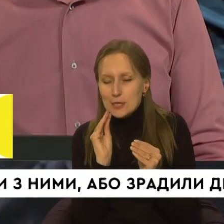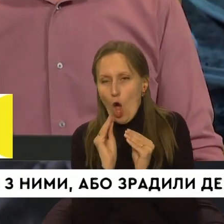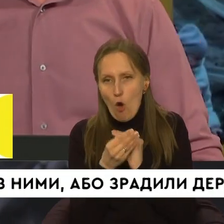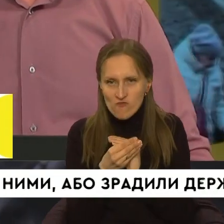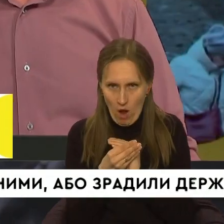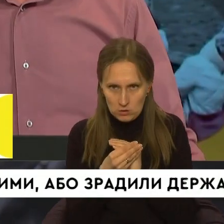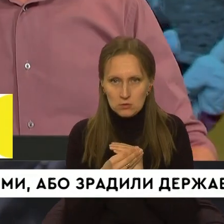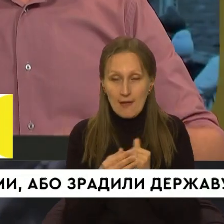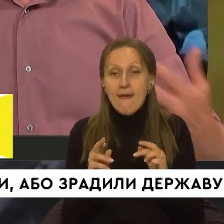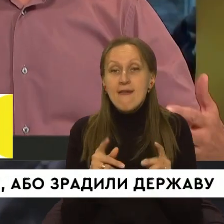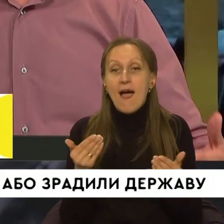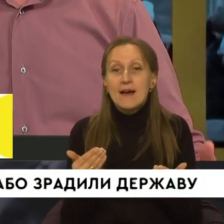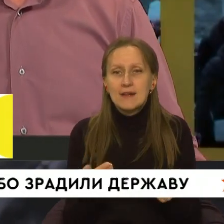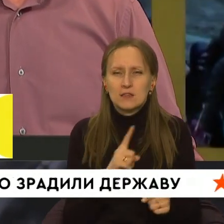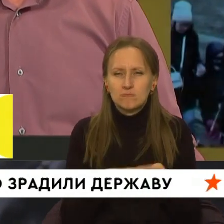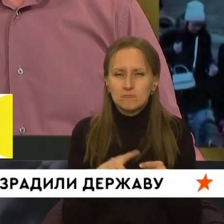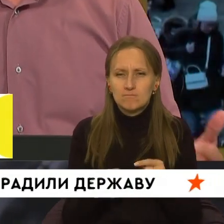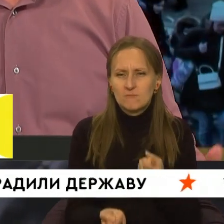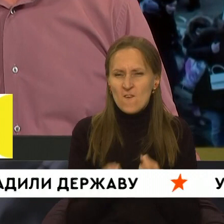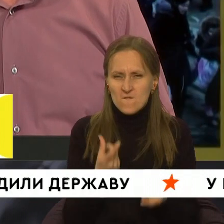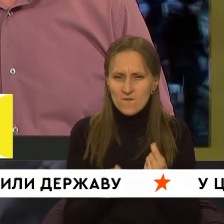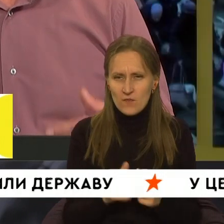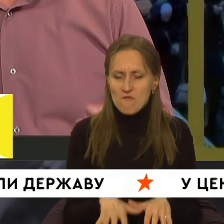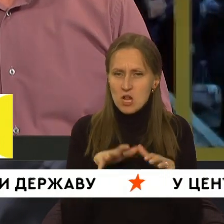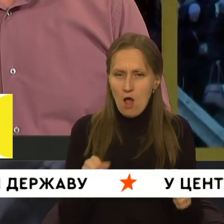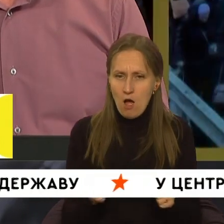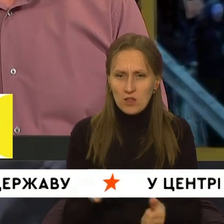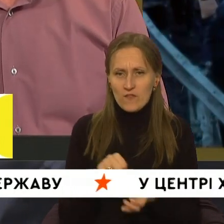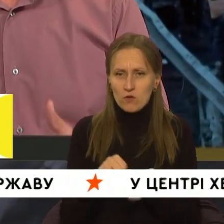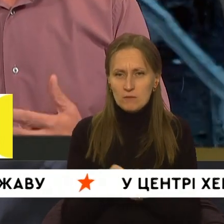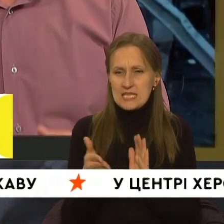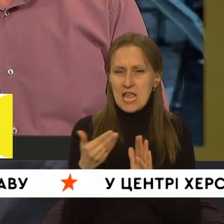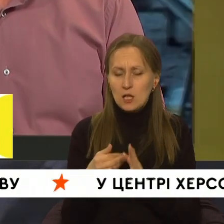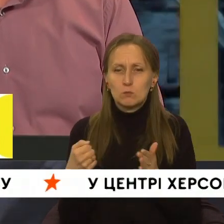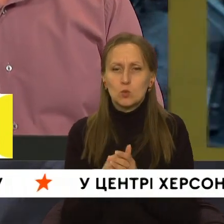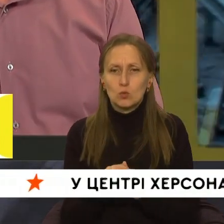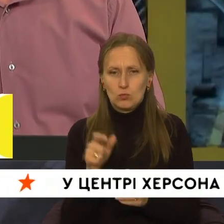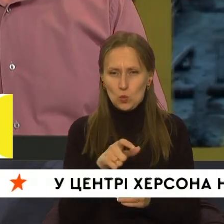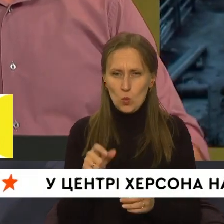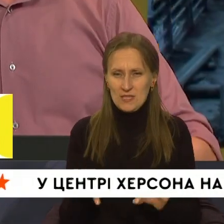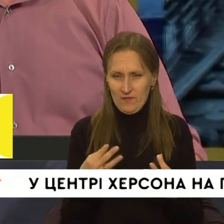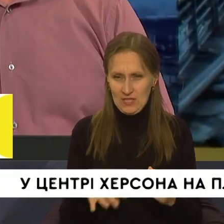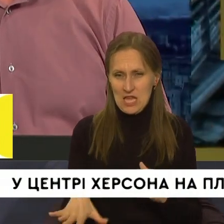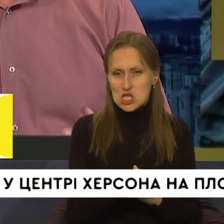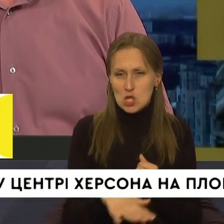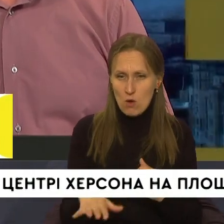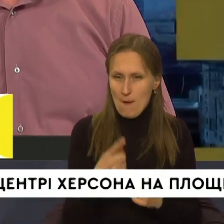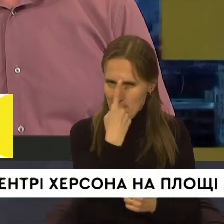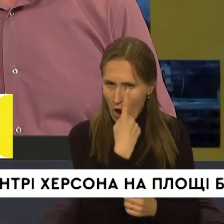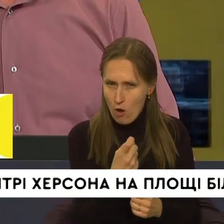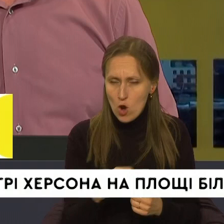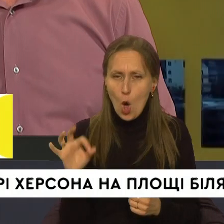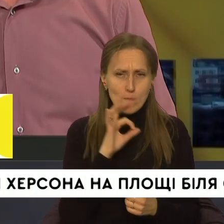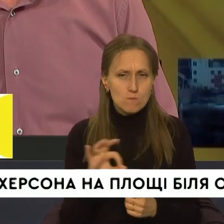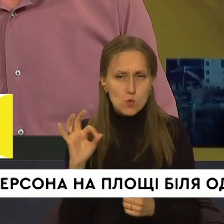заховалися. Як їх якнайшвидше виявити? Влада виступала з закликом до мешканців деокупованих територій повідомляти